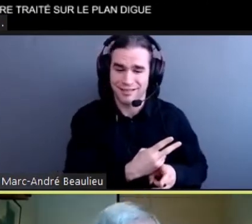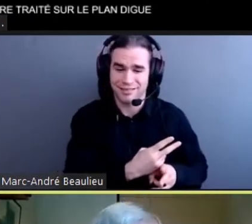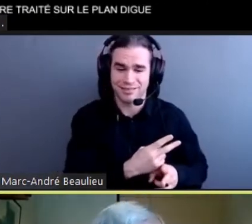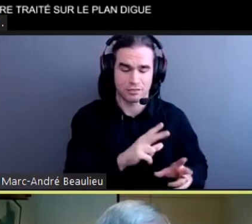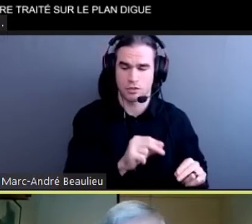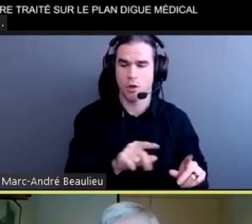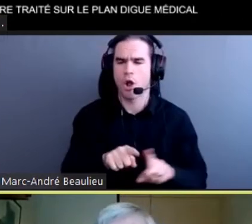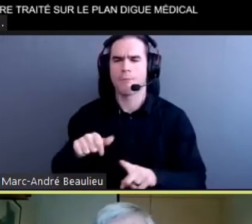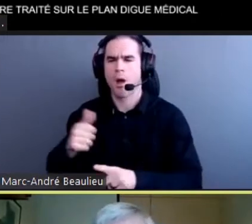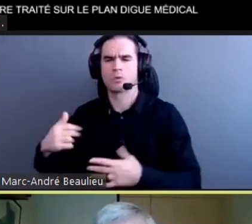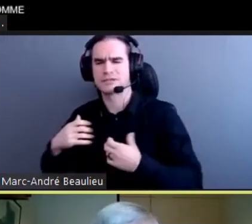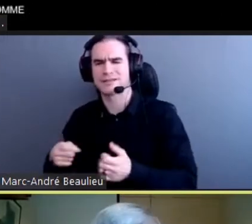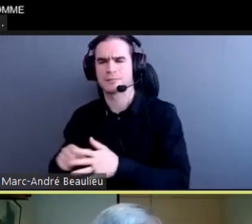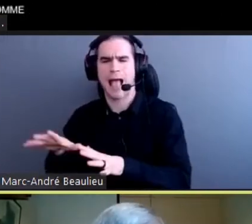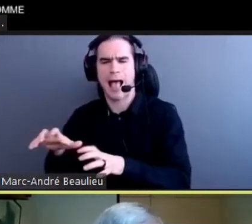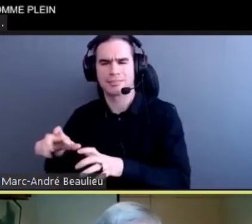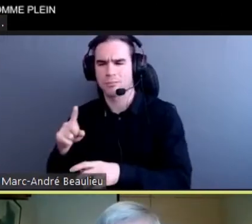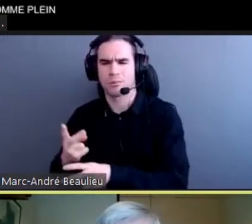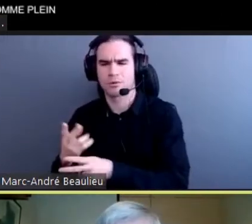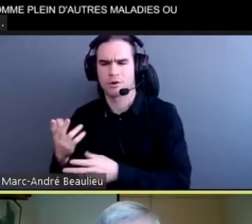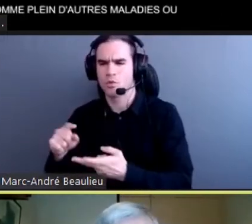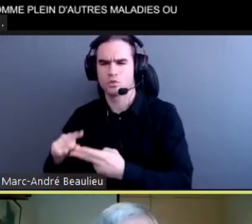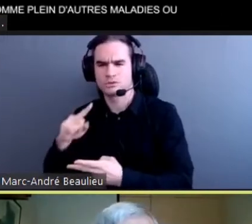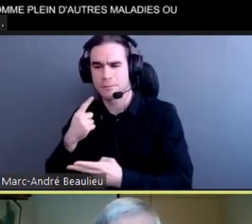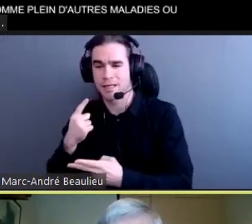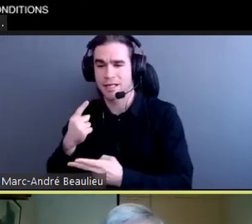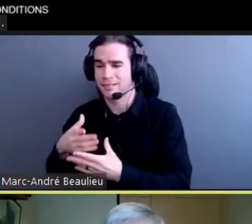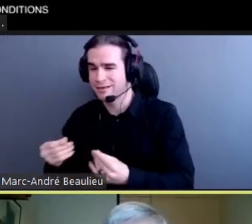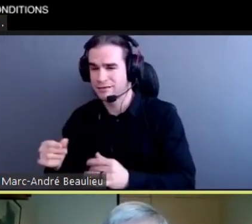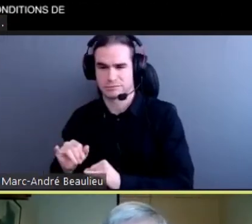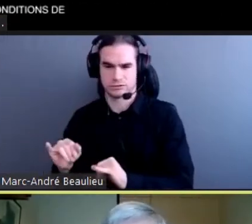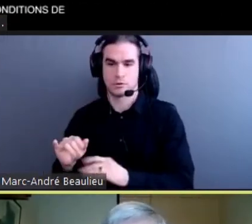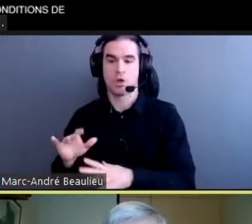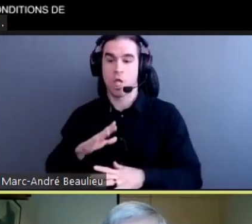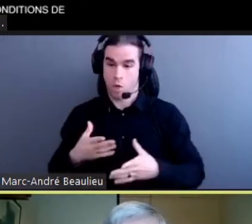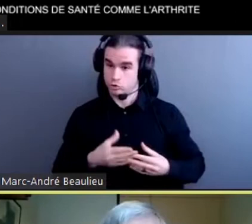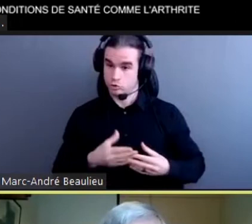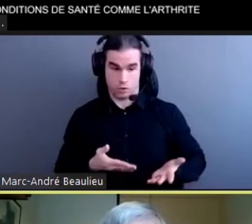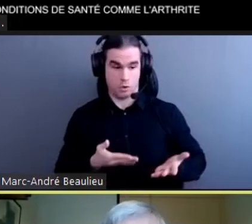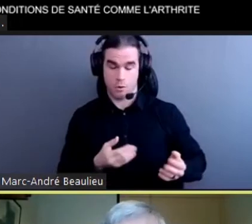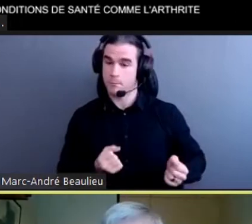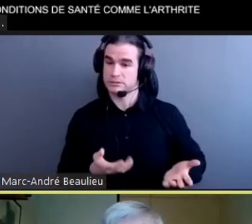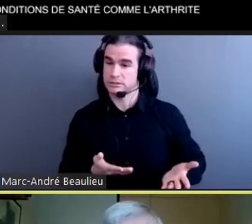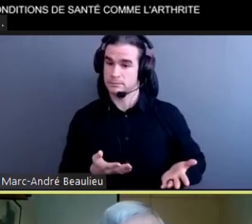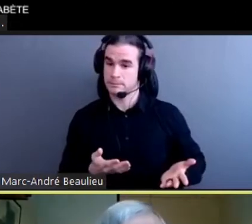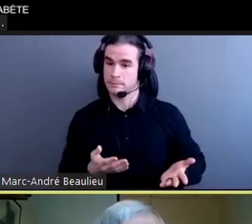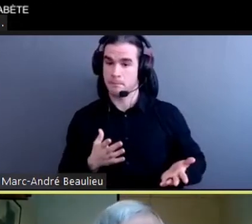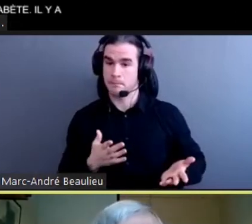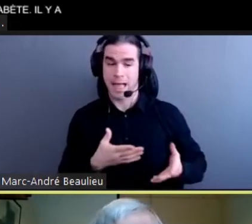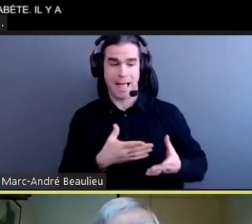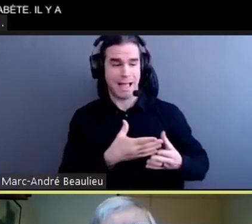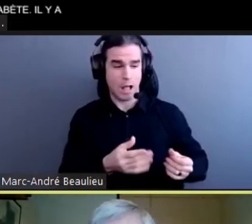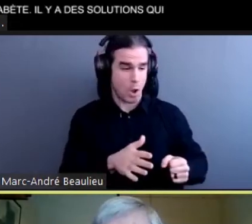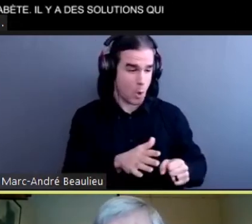plein d'autres conditions de santé, comme l'arthrite, par exemple, ou le diabète. Il y a des solutions qui existent, mais on ne corrige pas ou